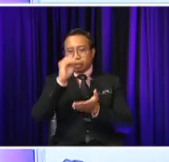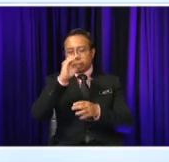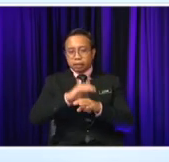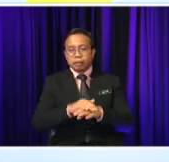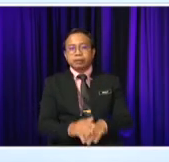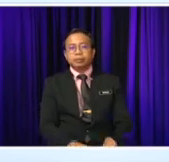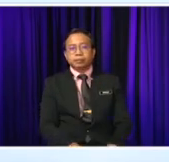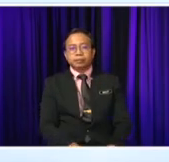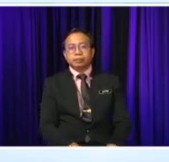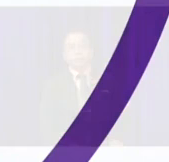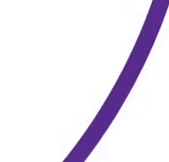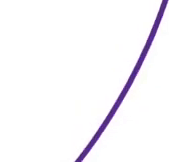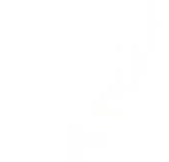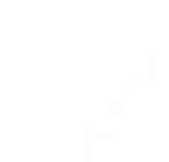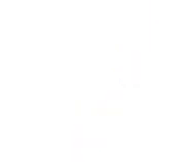Atas